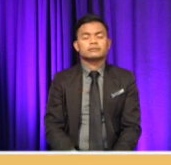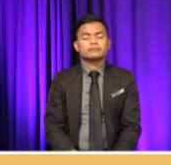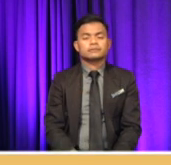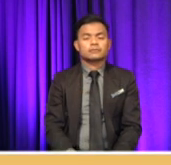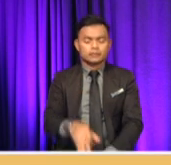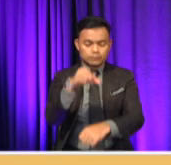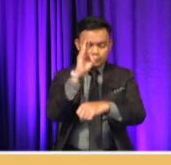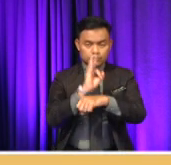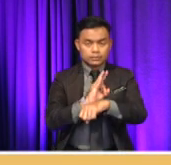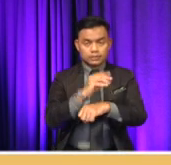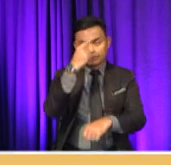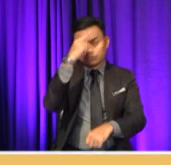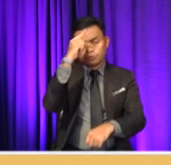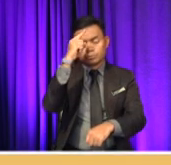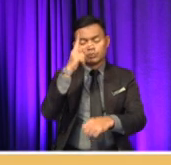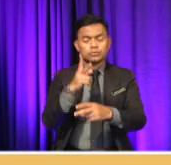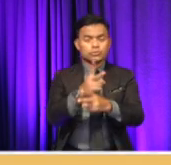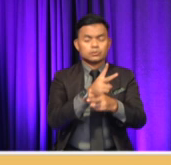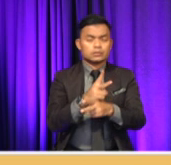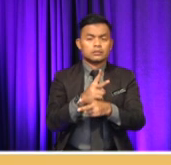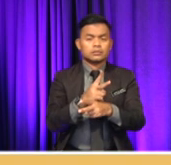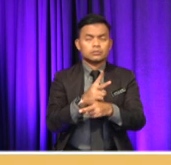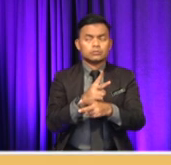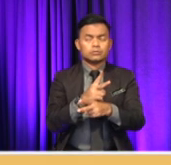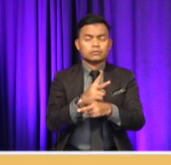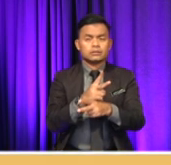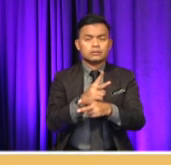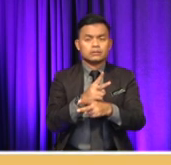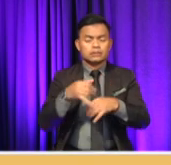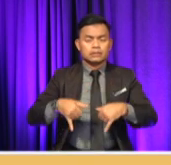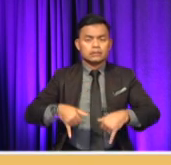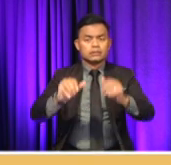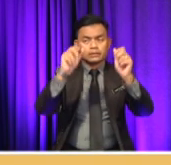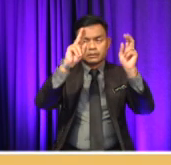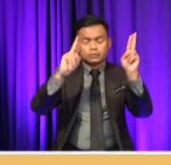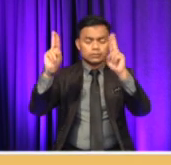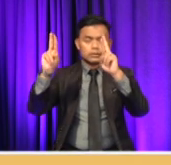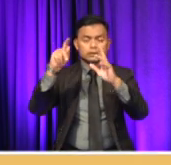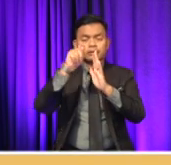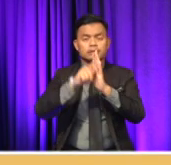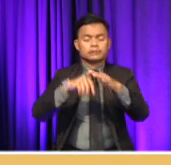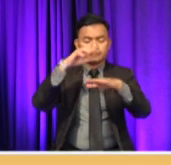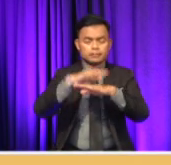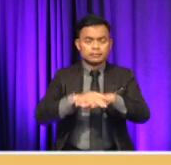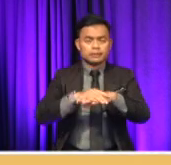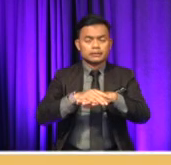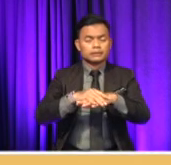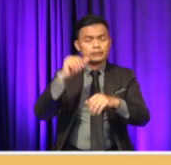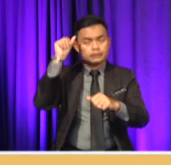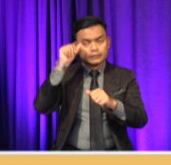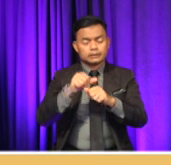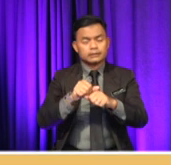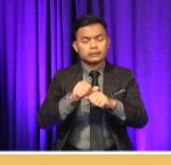mengawal arah aliran udara tema 4 dalam sistem dia injak kolam lainnya kawan